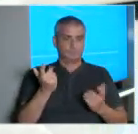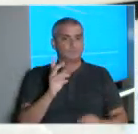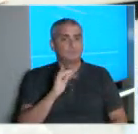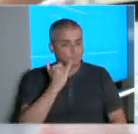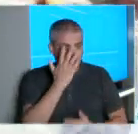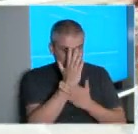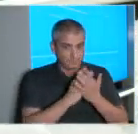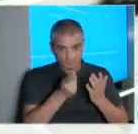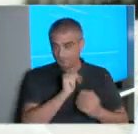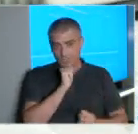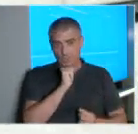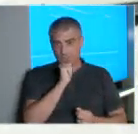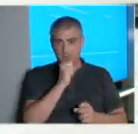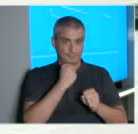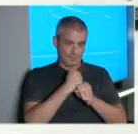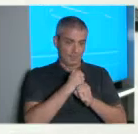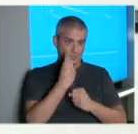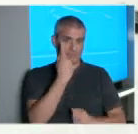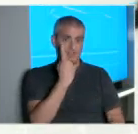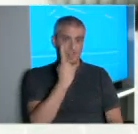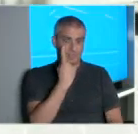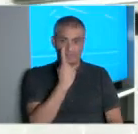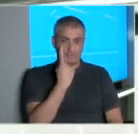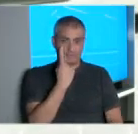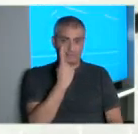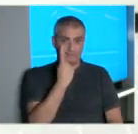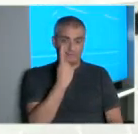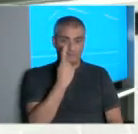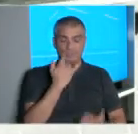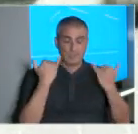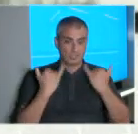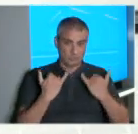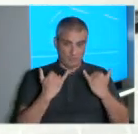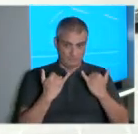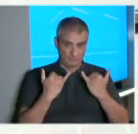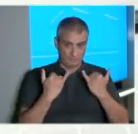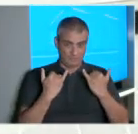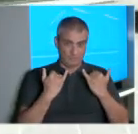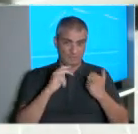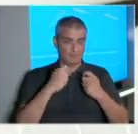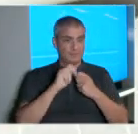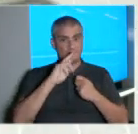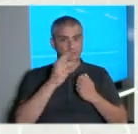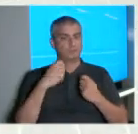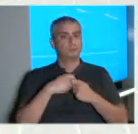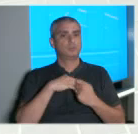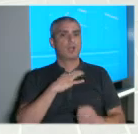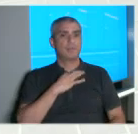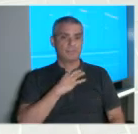נכון, חלק מהם הם לא רוצים לעבוד. זה דבר אחד. כעת, בקשר, דבר שני, עניין של